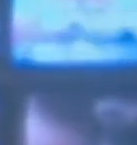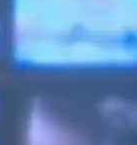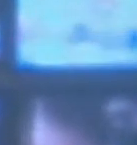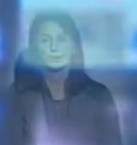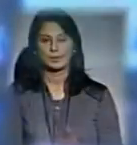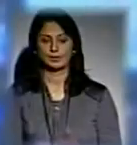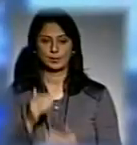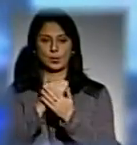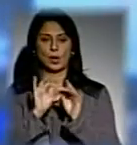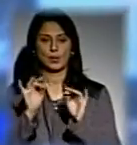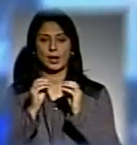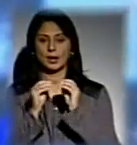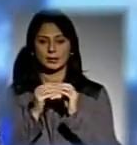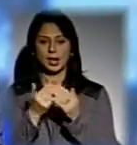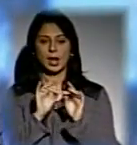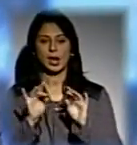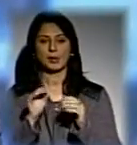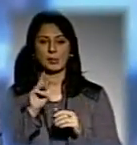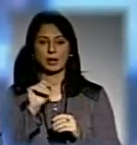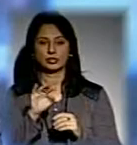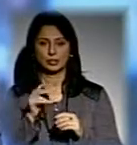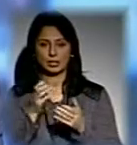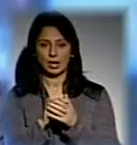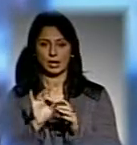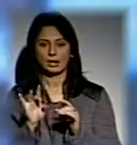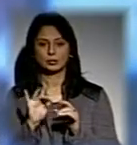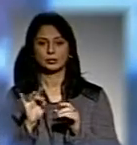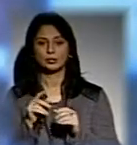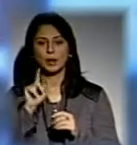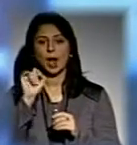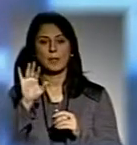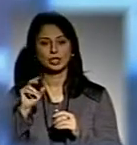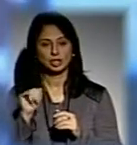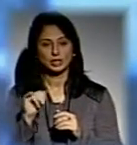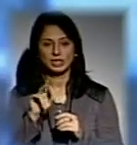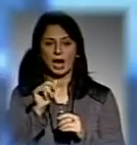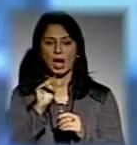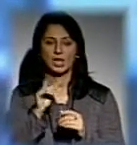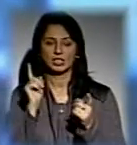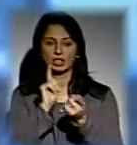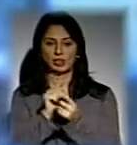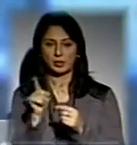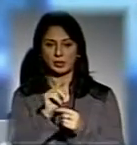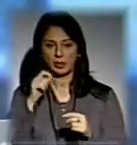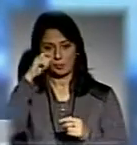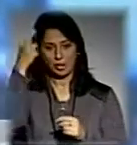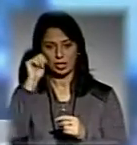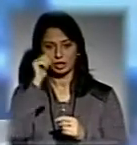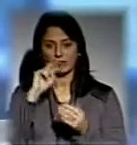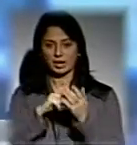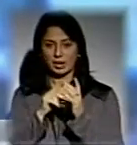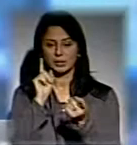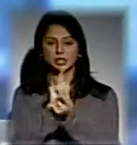Მოგესალმებით, ეთერშია მოამბე ათსაათზე, ახლა ამბებს მარიამ ვაშაძე. გაგაცნობთ. ზურაბ აბაშიძესა და გრიგორი კარასინს შორის პრაღაში